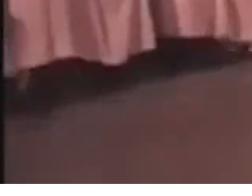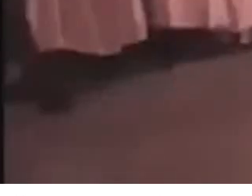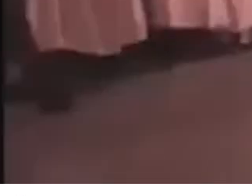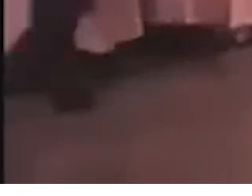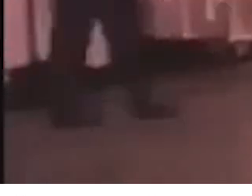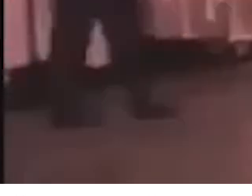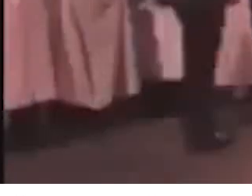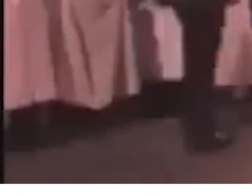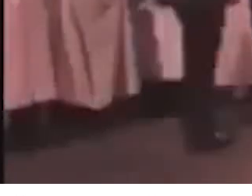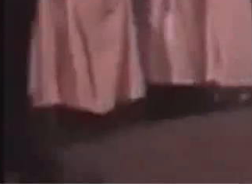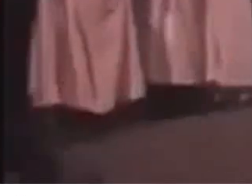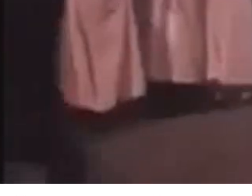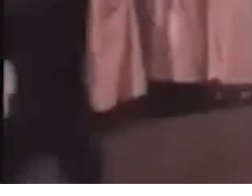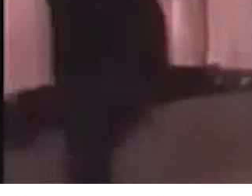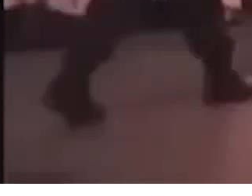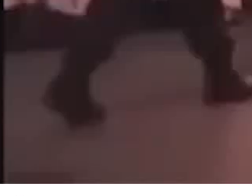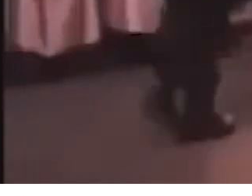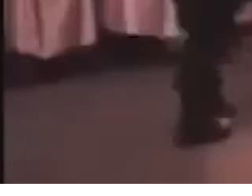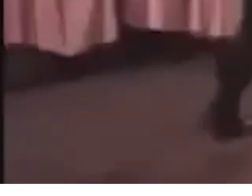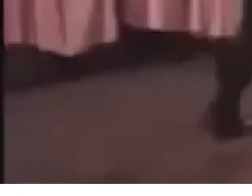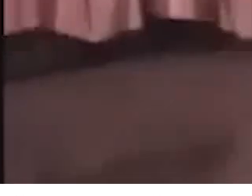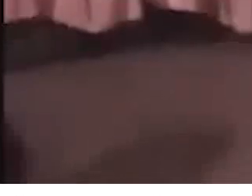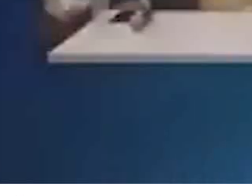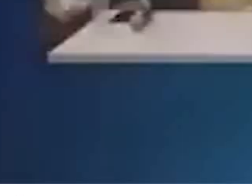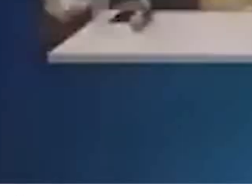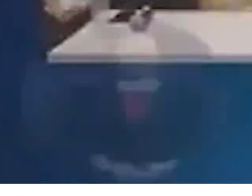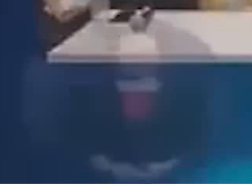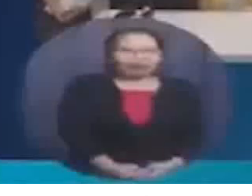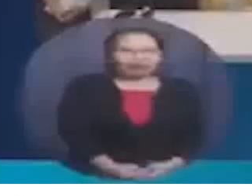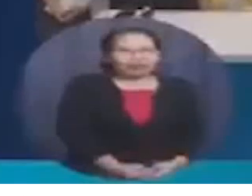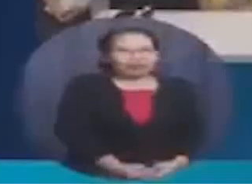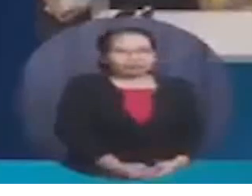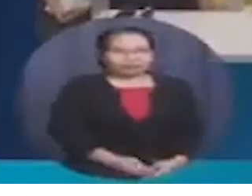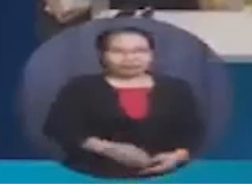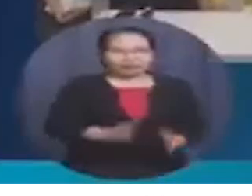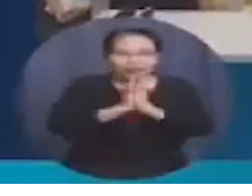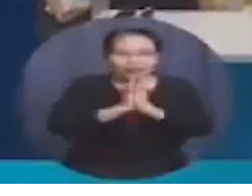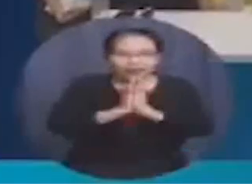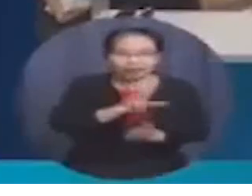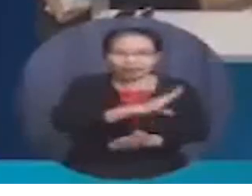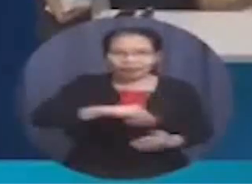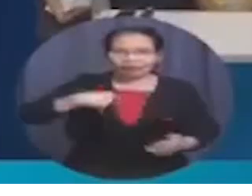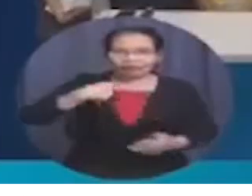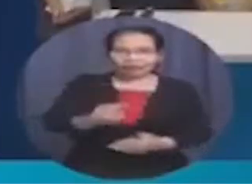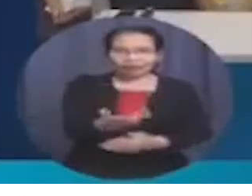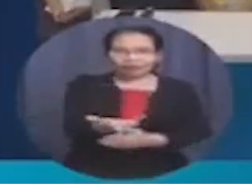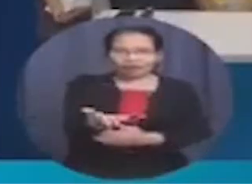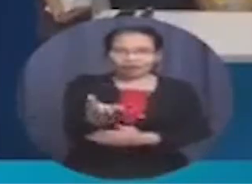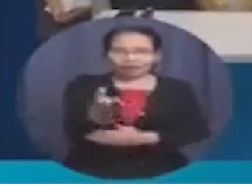Diyos na sasabihin nyo? Na igagalang nyo, pamanalangin kayo dyan. Tapos sasabihin nyo, papatungkol nyo sa